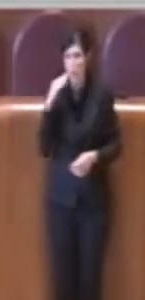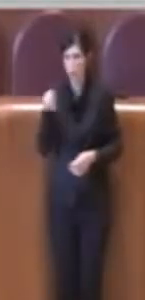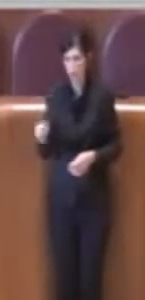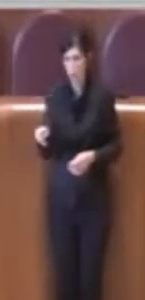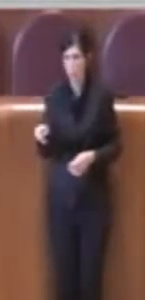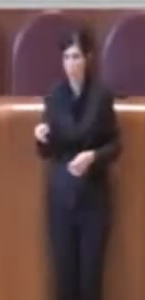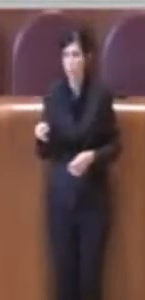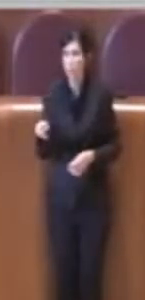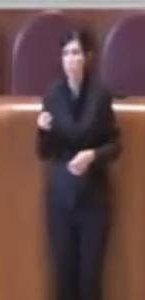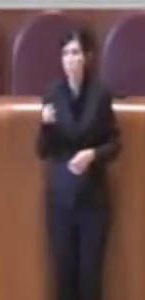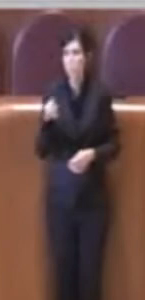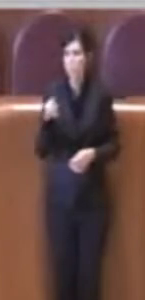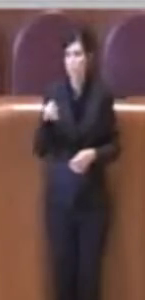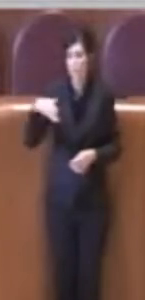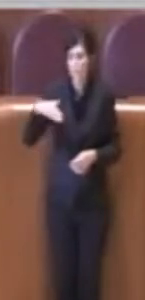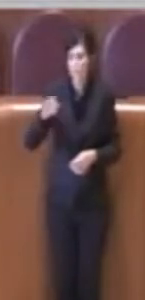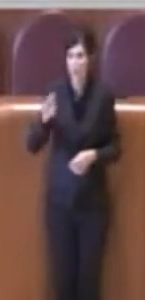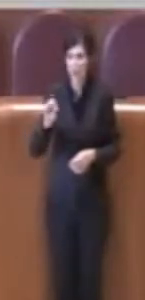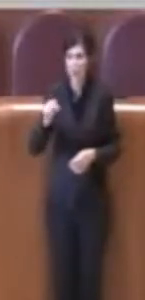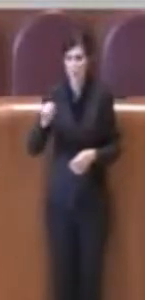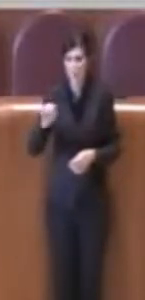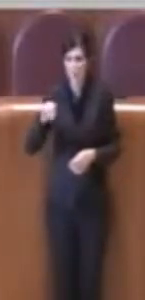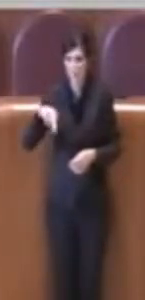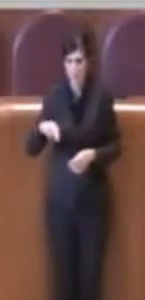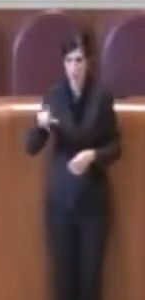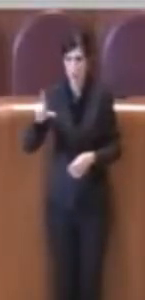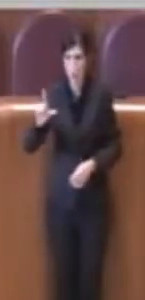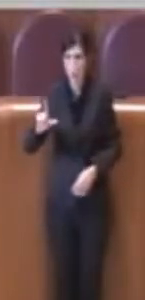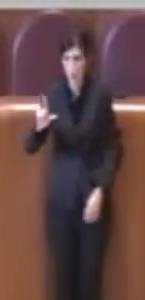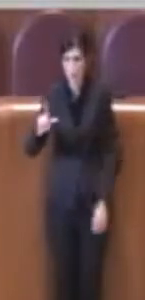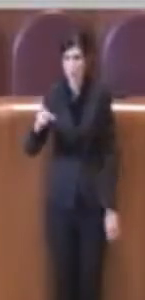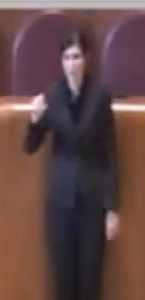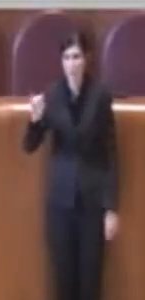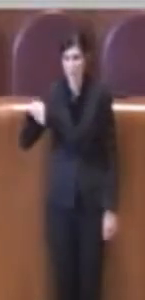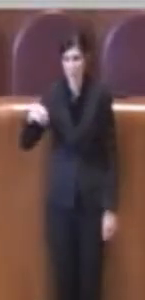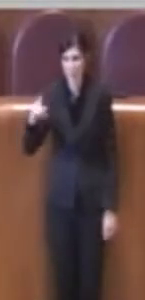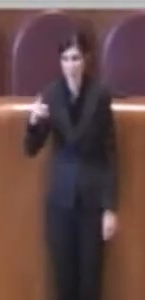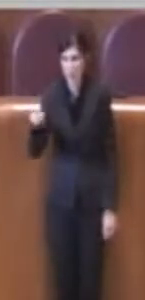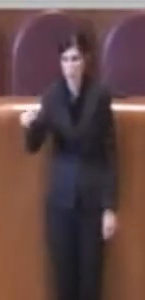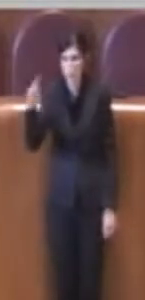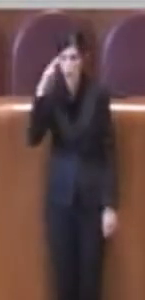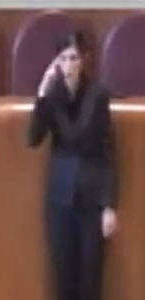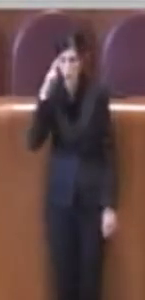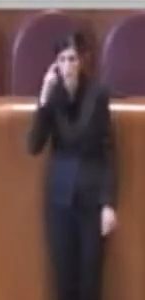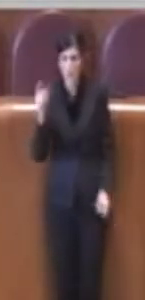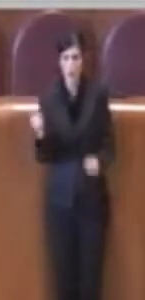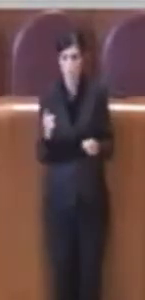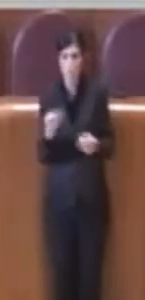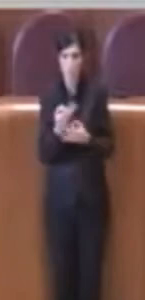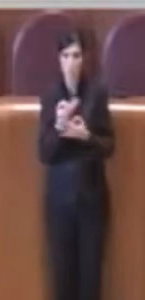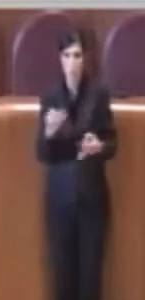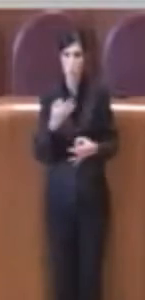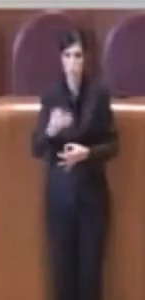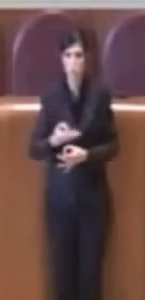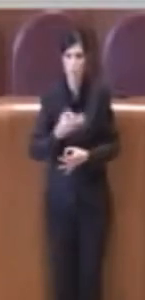apprezzato da tutti come Martin Luther King, ci ha ricordato che è sempre il momento giusto per fare ciò che è giusto.